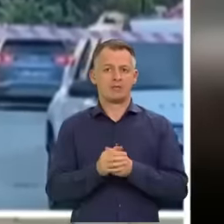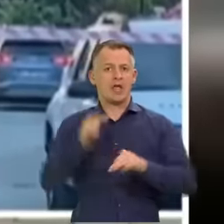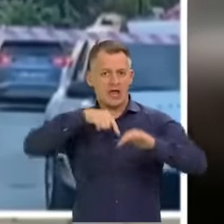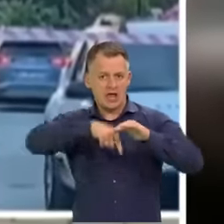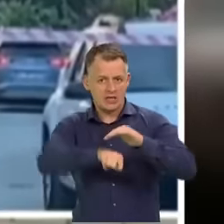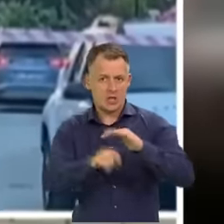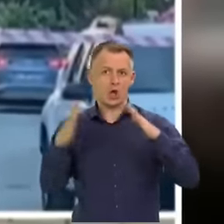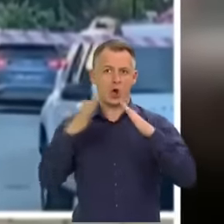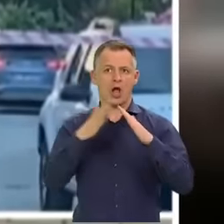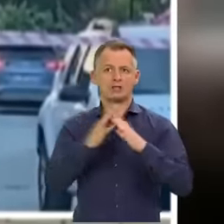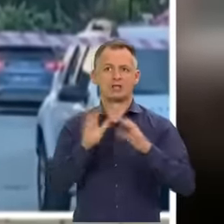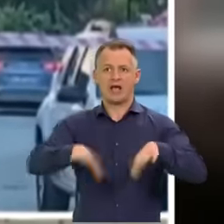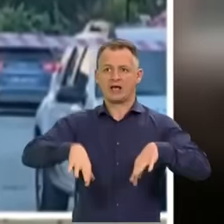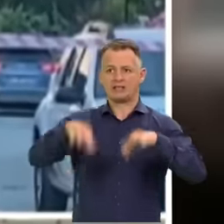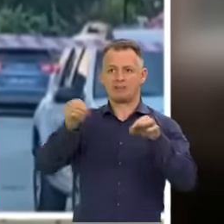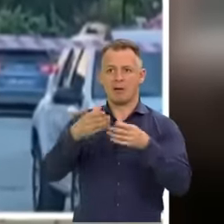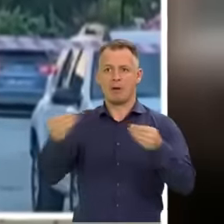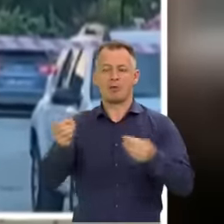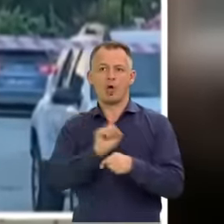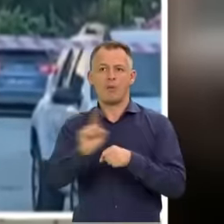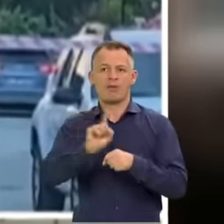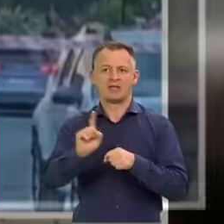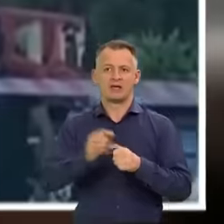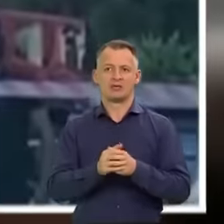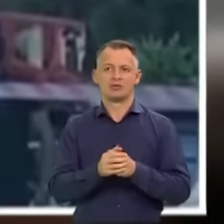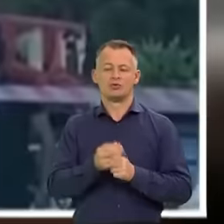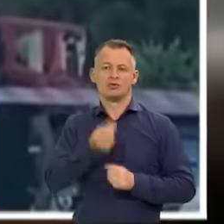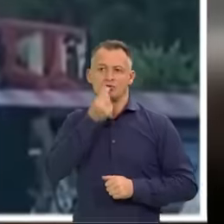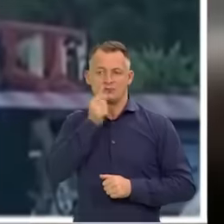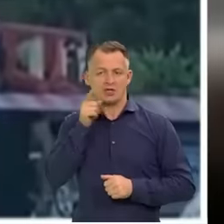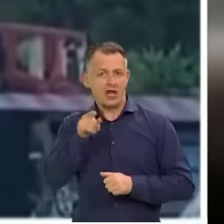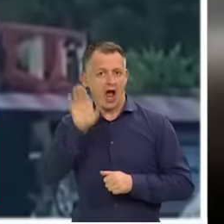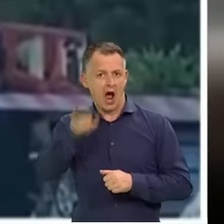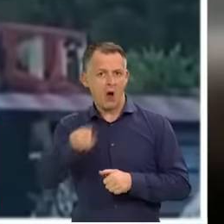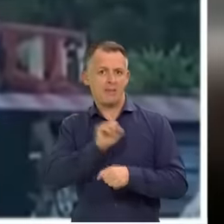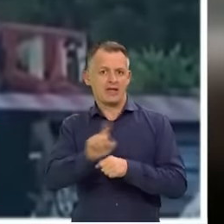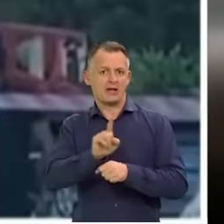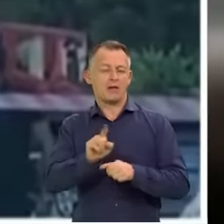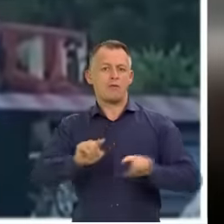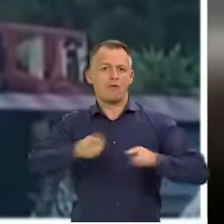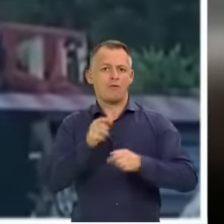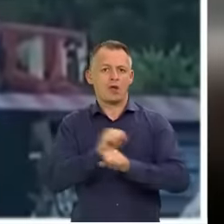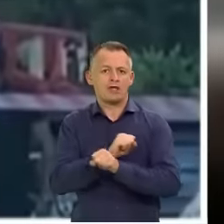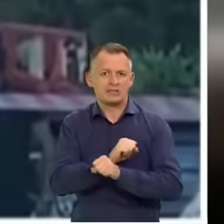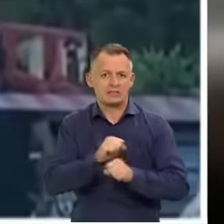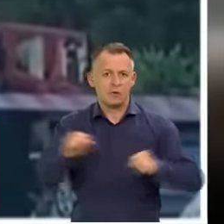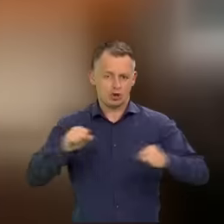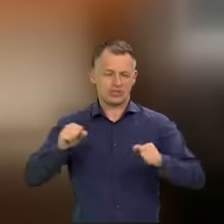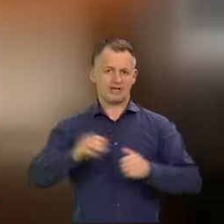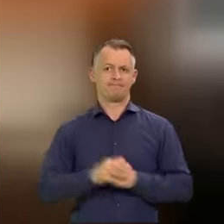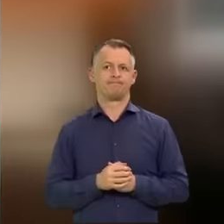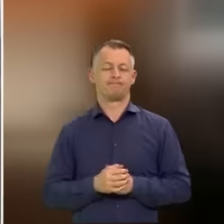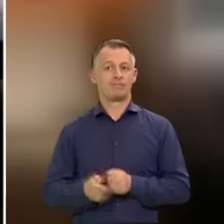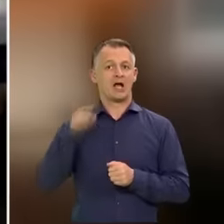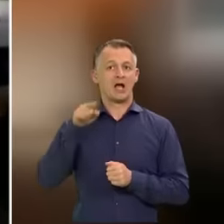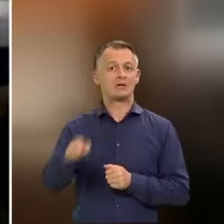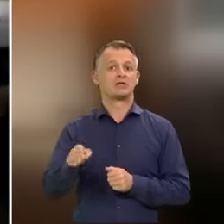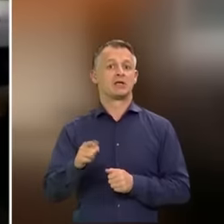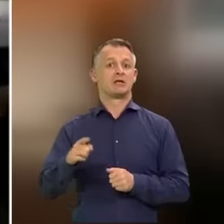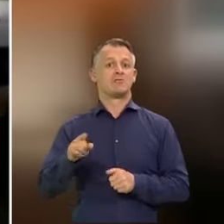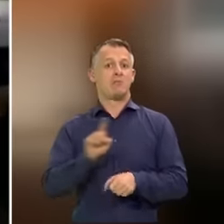locuinței s-au identificat mai multe obiecte susceptibile a conține materiale pirotehnice și explozive, acestea